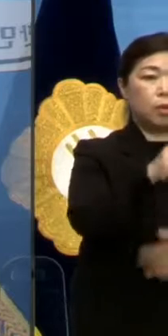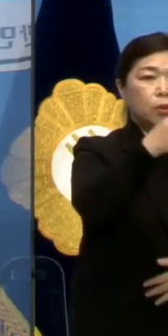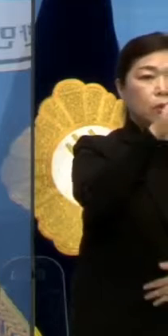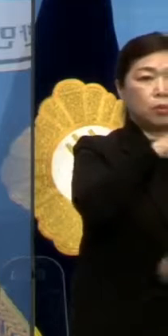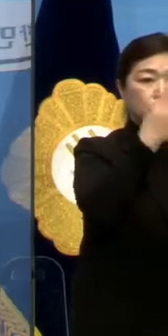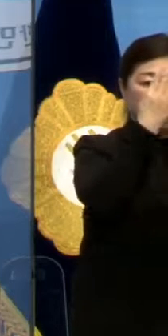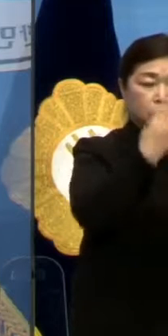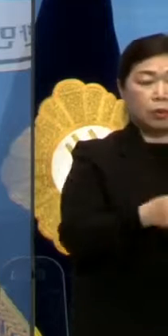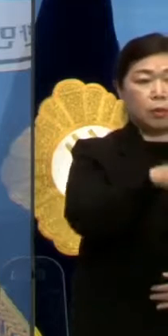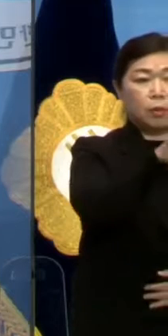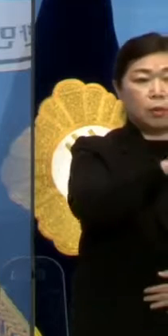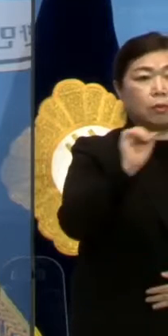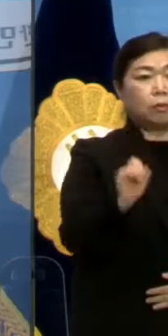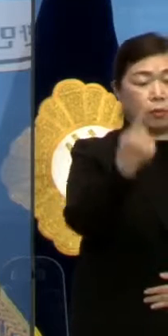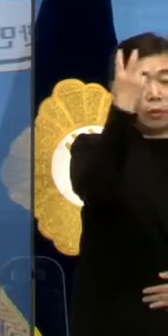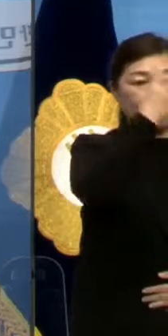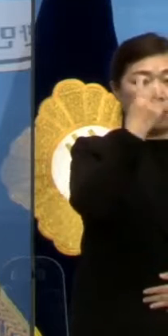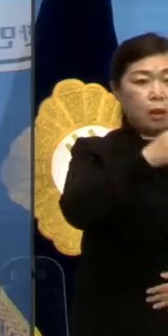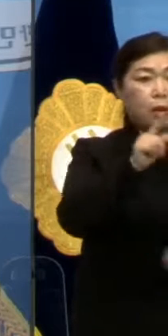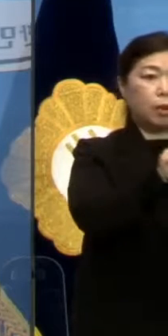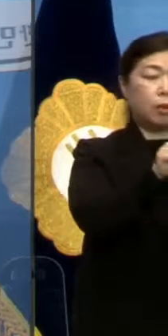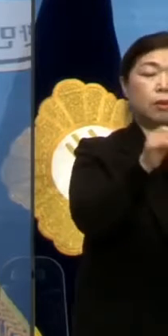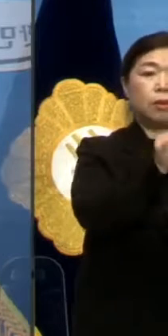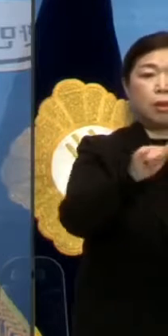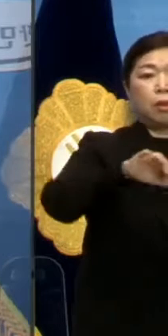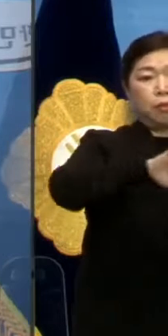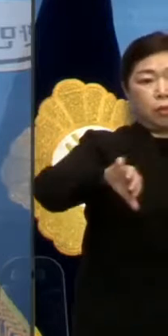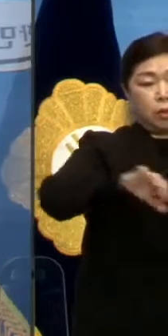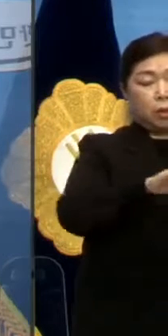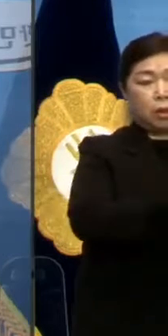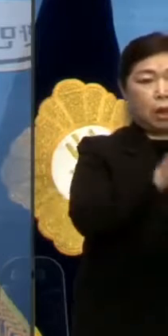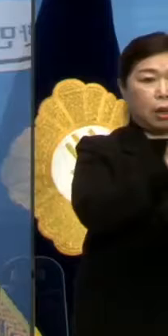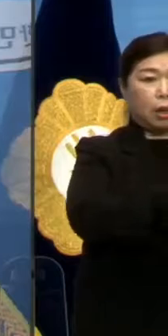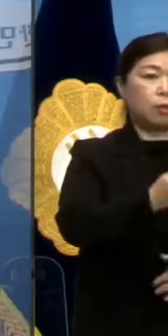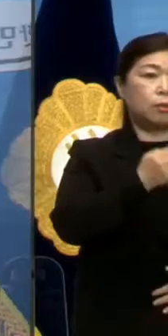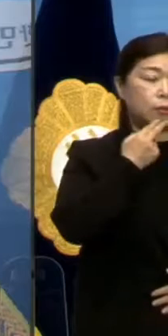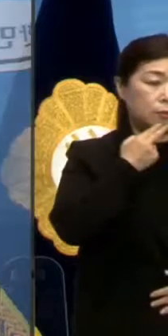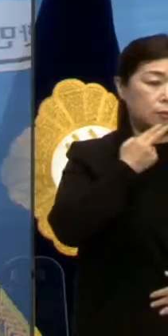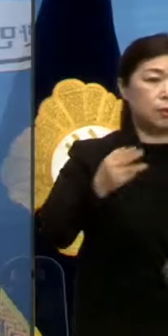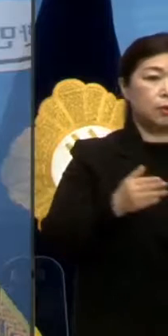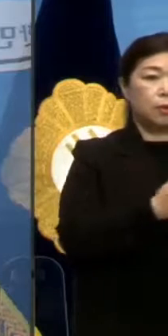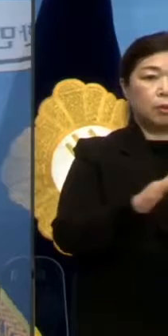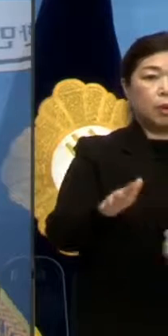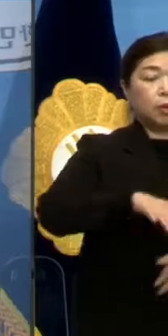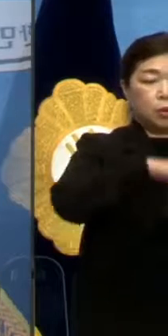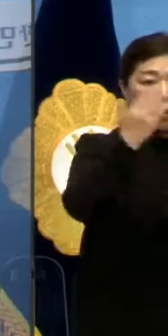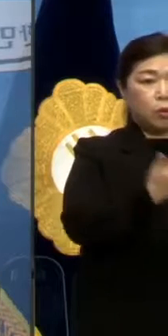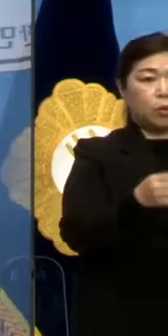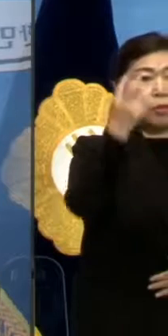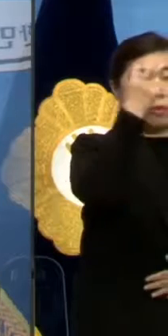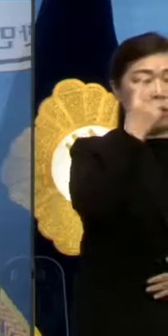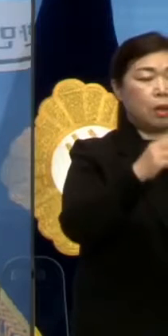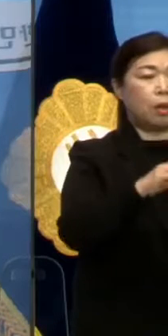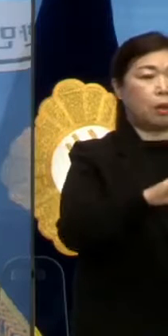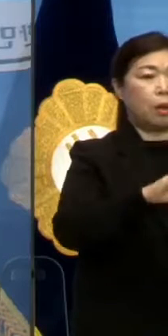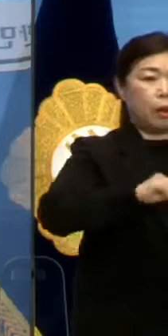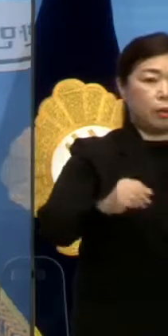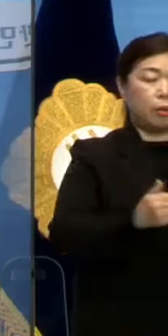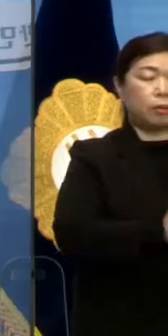동부구치소는 역학조사 및 접촉자 분리를 제대로 실시하지 않고 전수조사 대응이